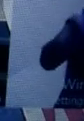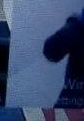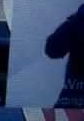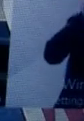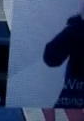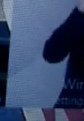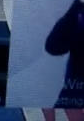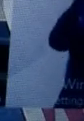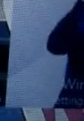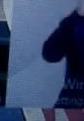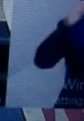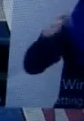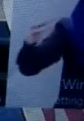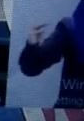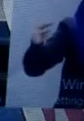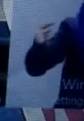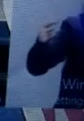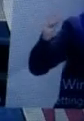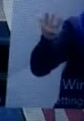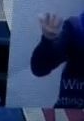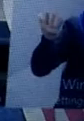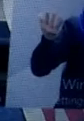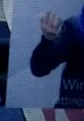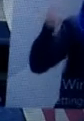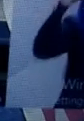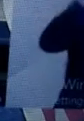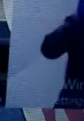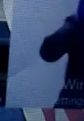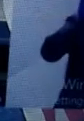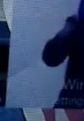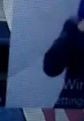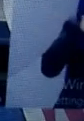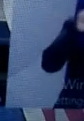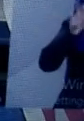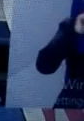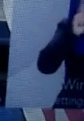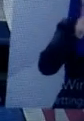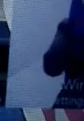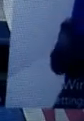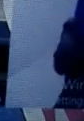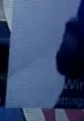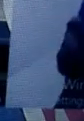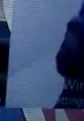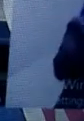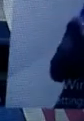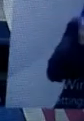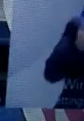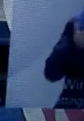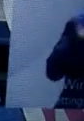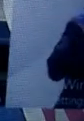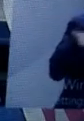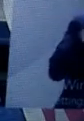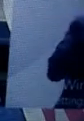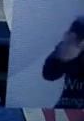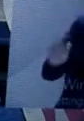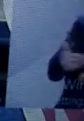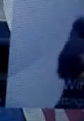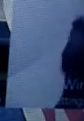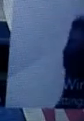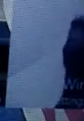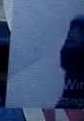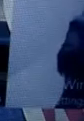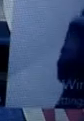muzium, indoor basking, dobi layan diri, aktiviti perikanan rekreasi termasuk